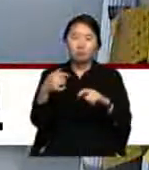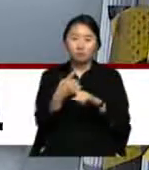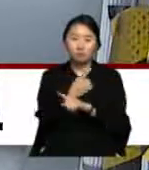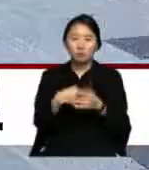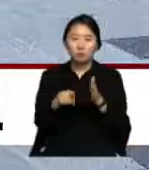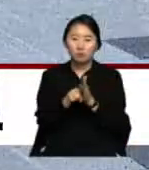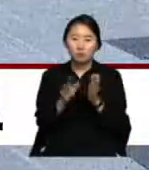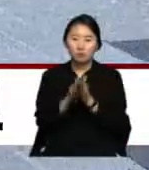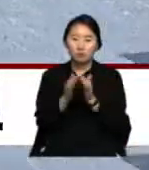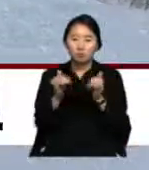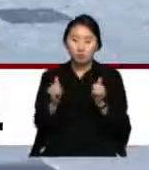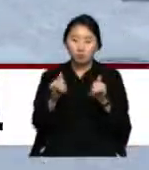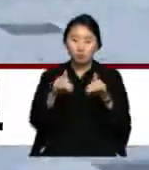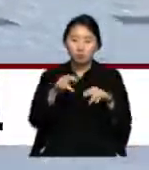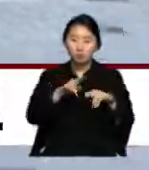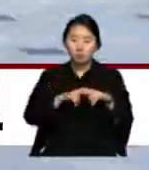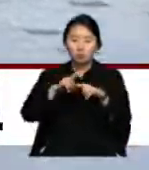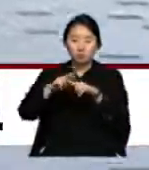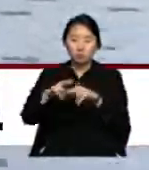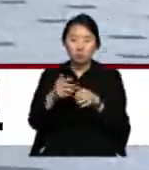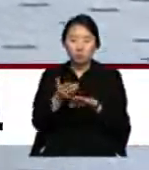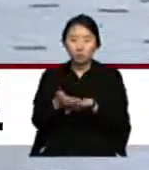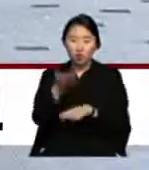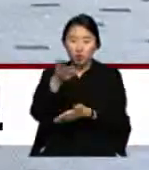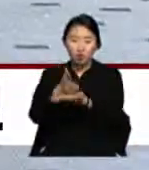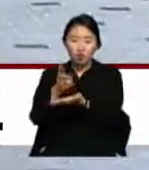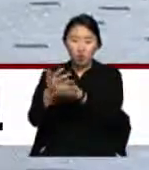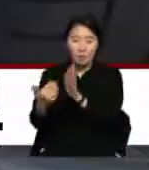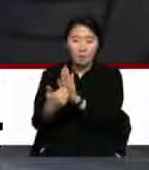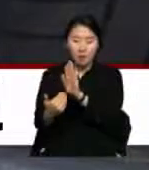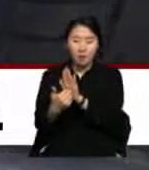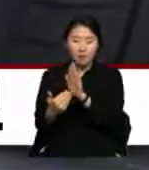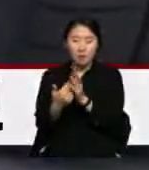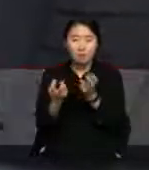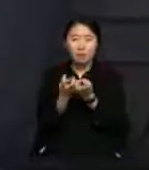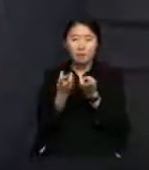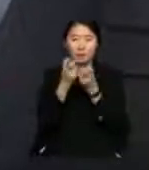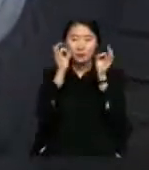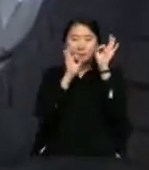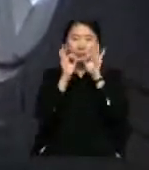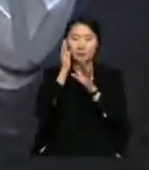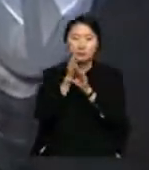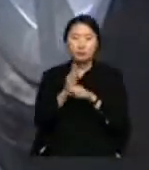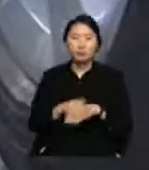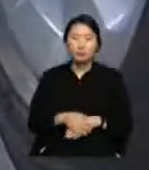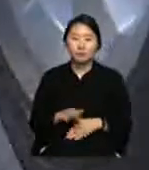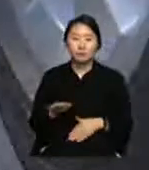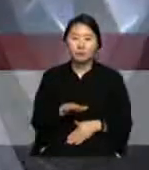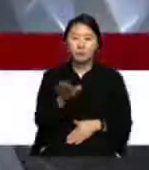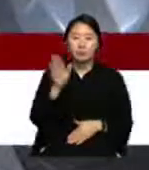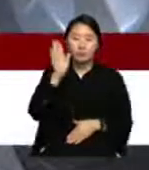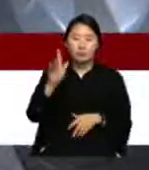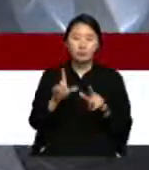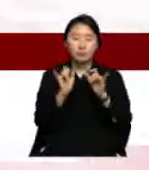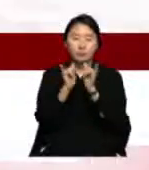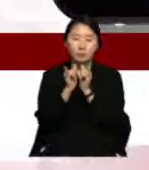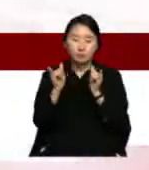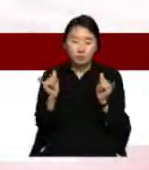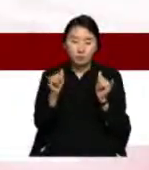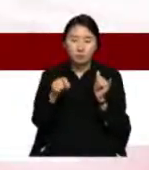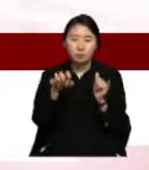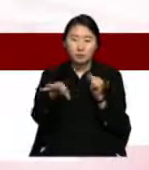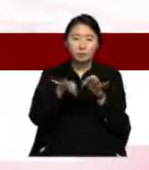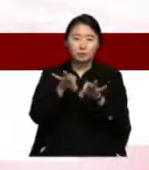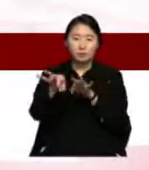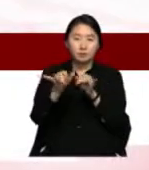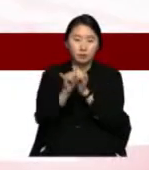인도에 벤치를 설치 해 인도 위 주차를 막는 등 대책을 검토하고 있습니다 뭔가 약물 등 분들은 안 그곳에